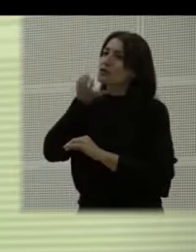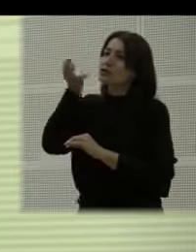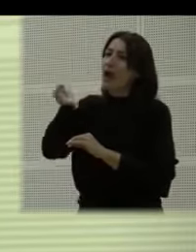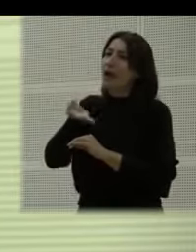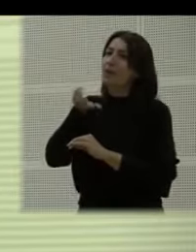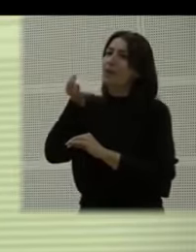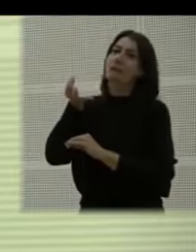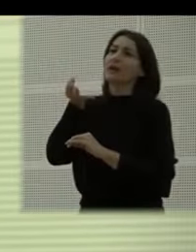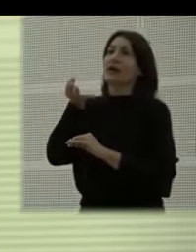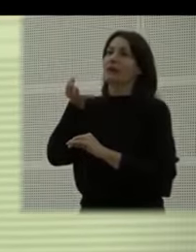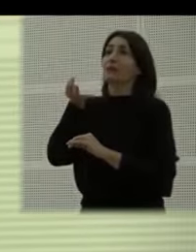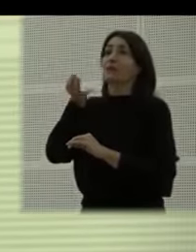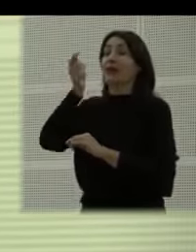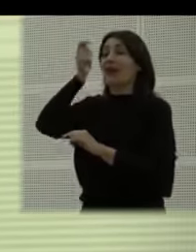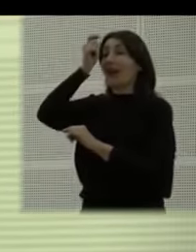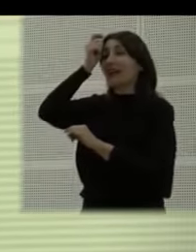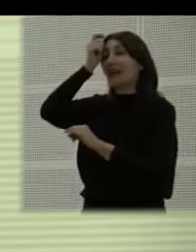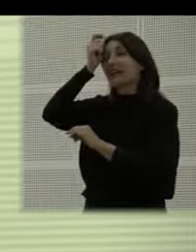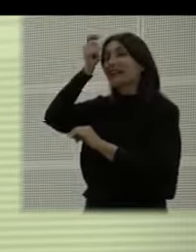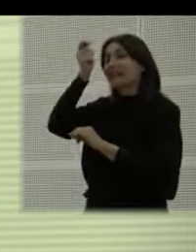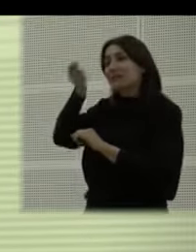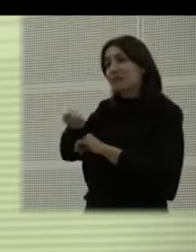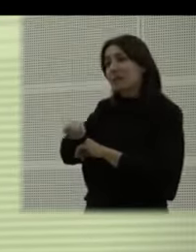il rispetto